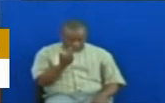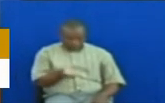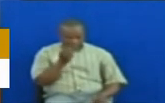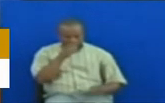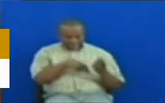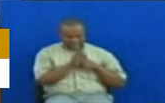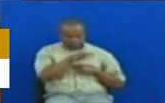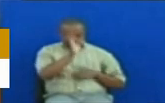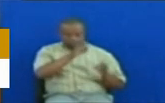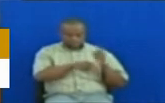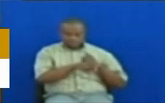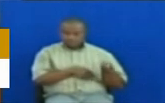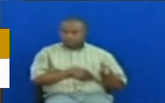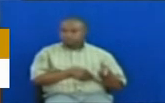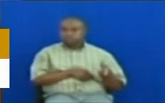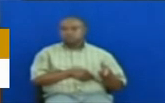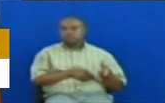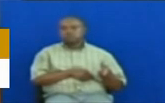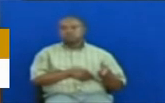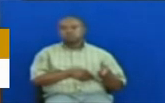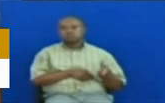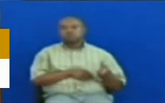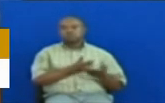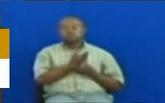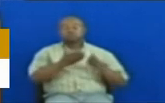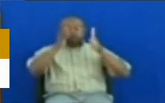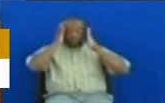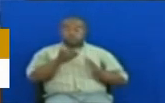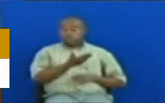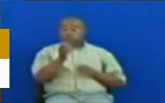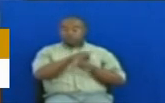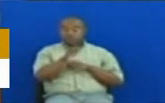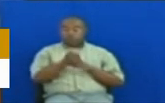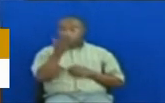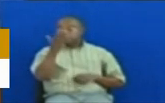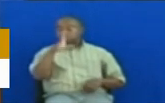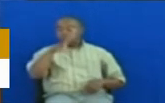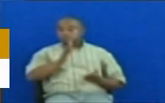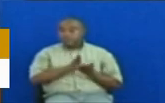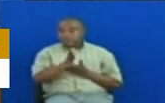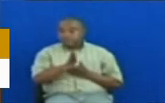ndani. Si haina. Waheshimiwa, fungu 15 linafikiwa.